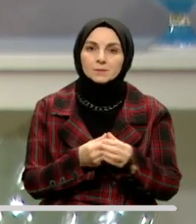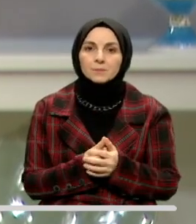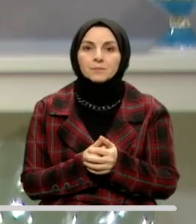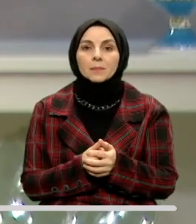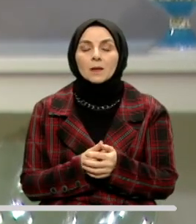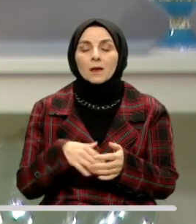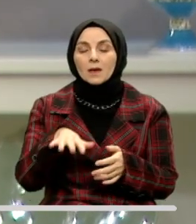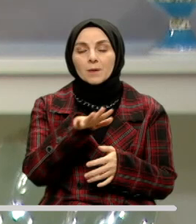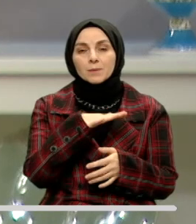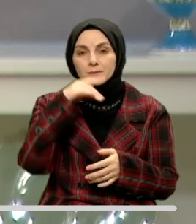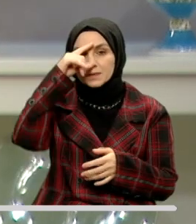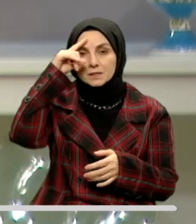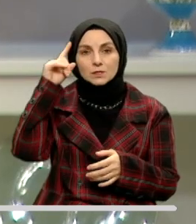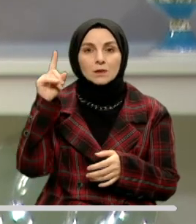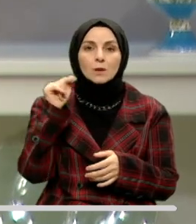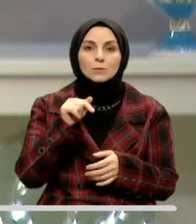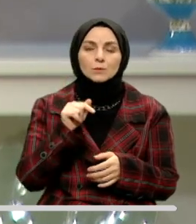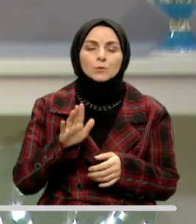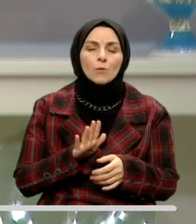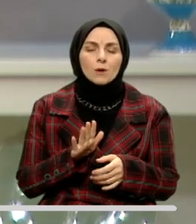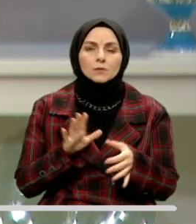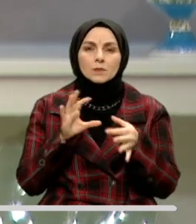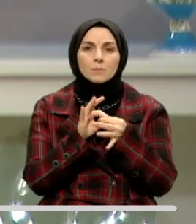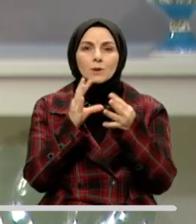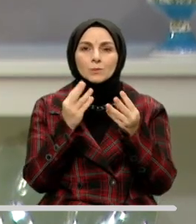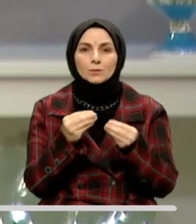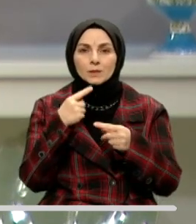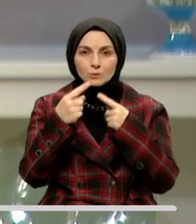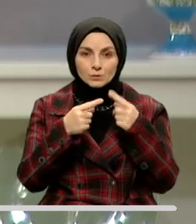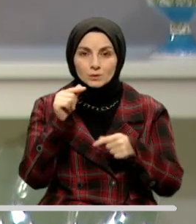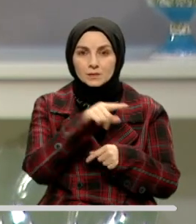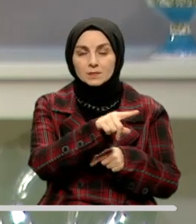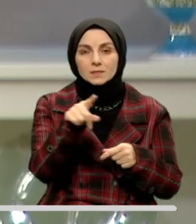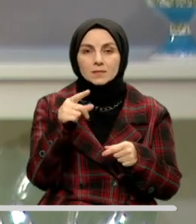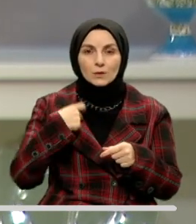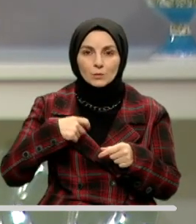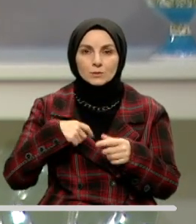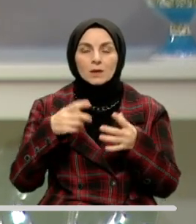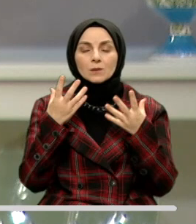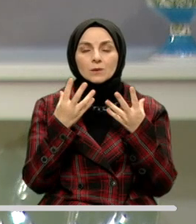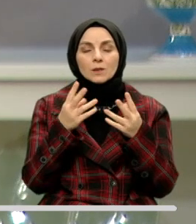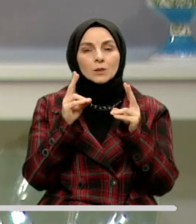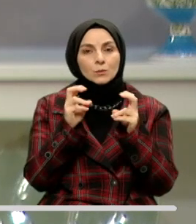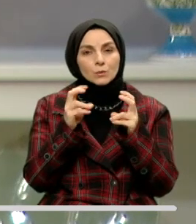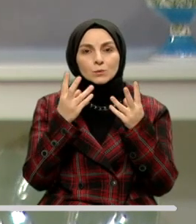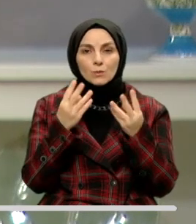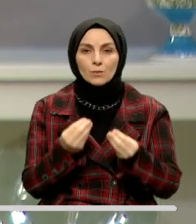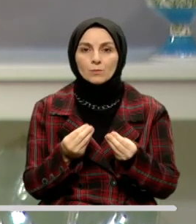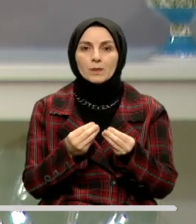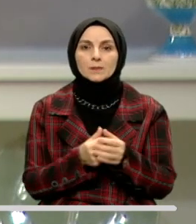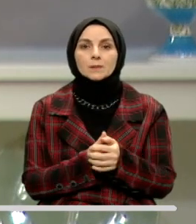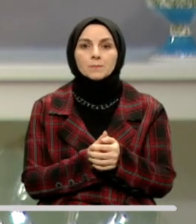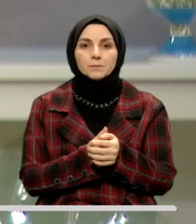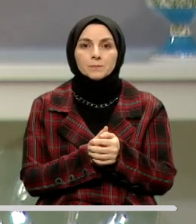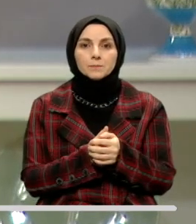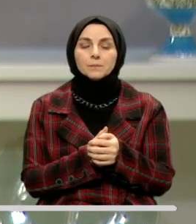Hepimize inşallah. Şimdi bugün öğrenciler özelinde konuşacağız. Aslında sizin de özelinizde yani gerek eğiticiler, gerek eğitmenler, çocuklar hepsini kapsayan bir konu aslında